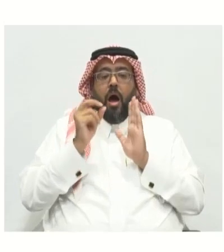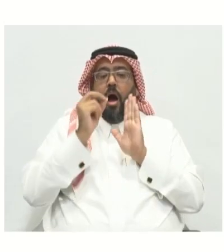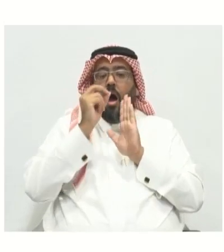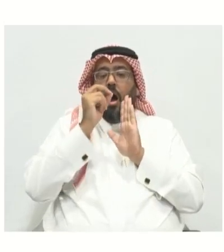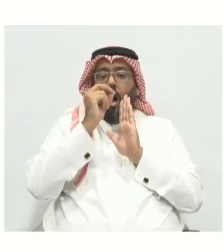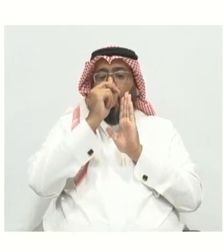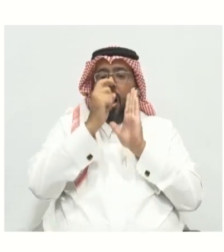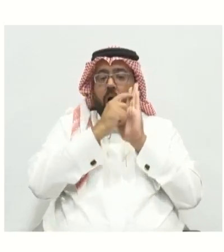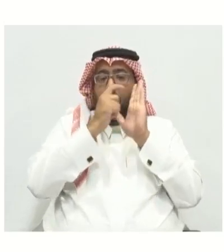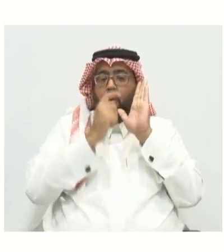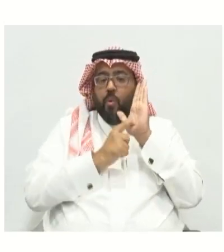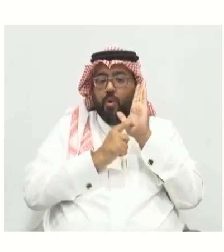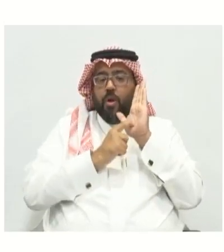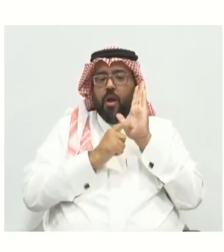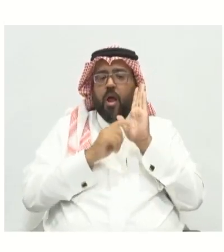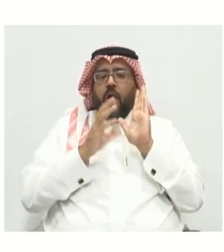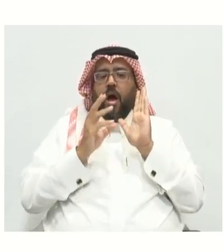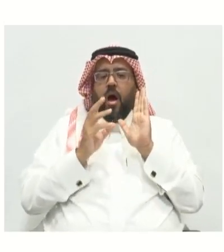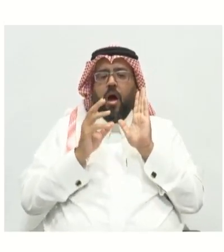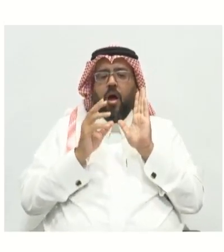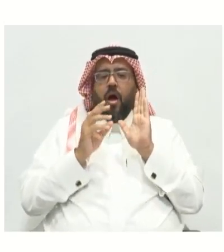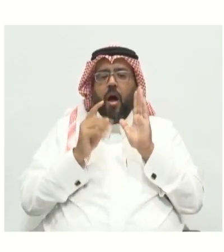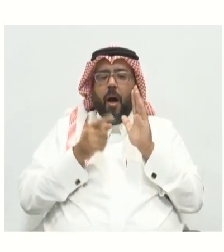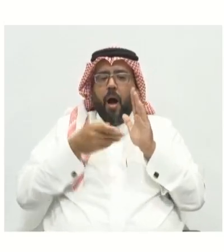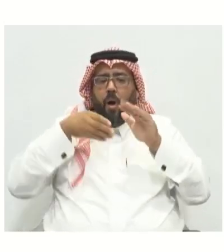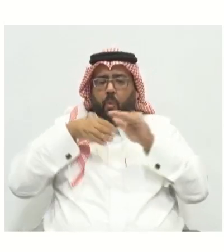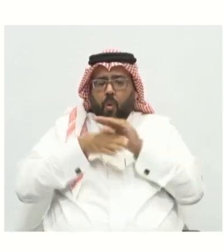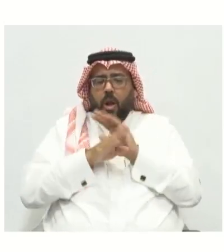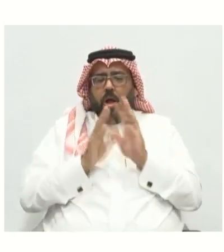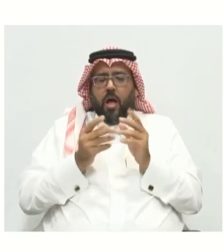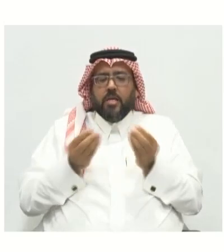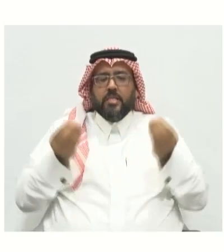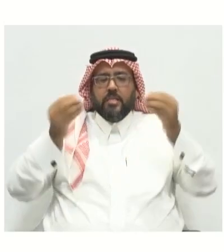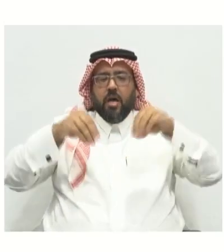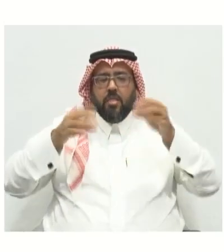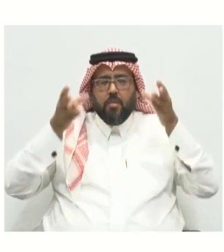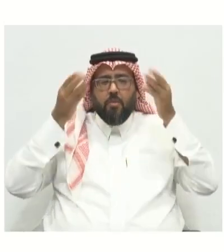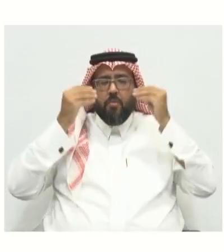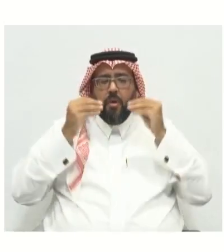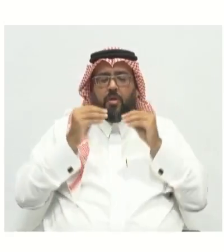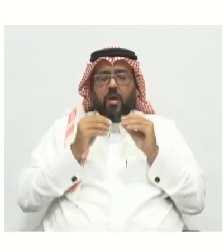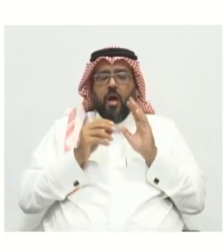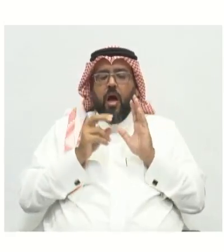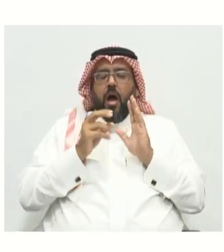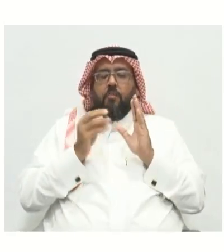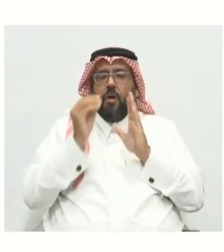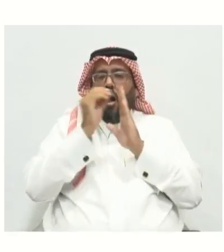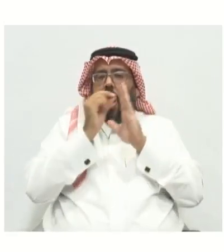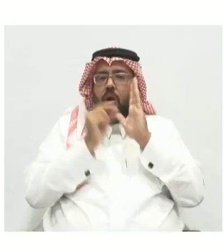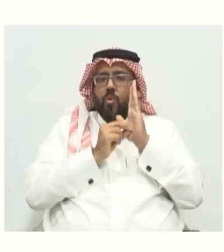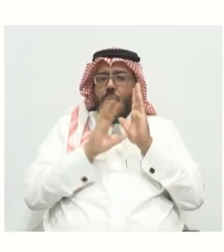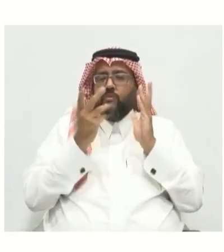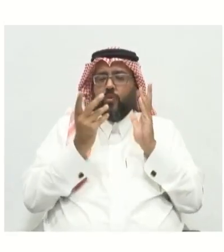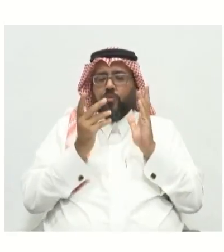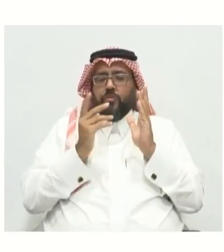بعنوان اثراءات القسم الثاني منه اثراءات القسم الثاني من وهي مراجعه لما تم دراستها